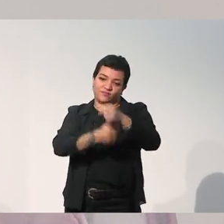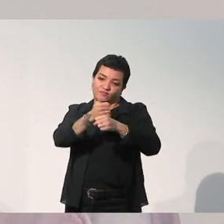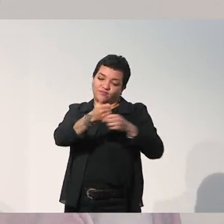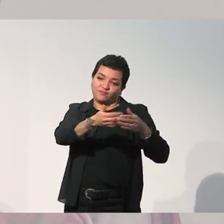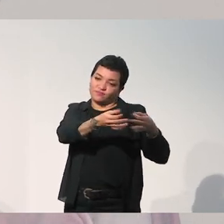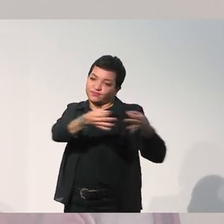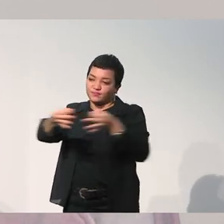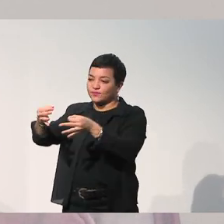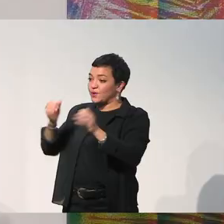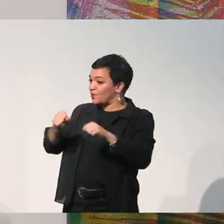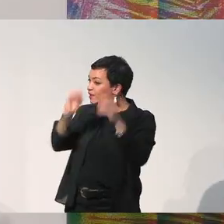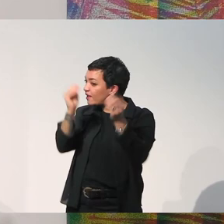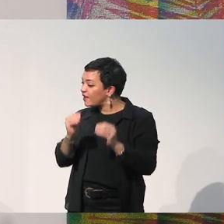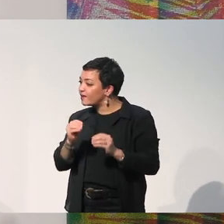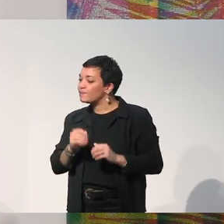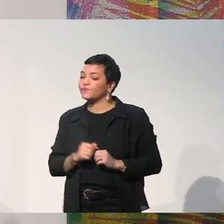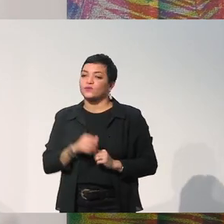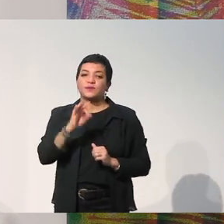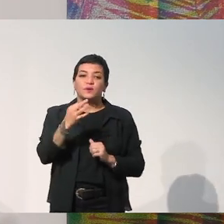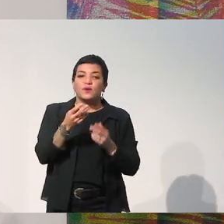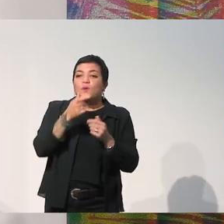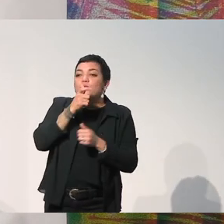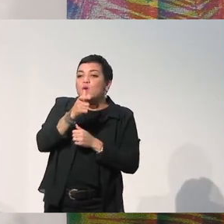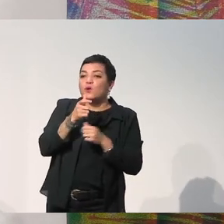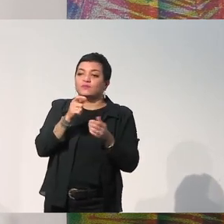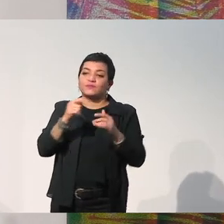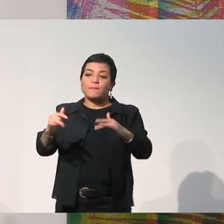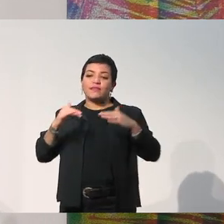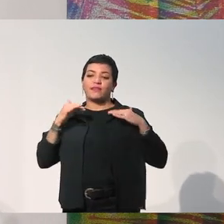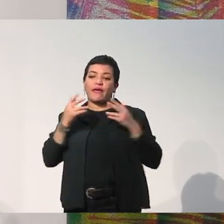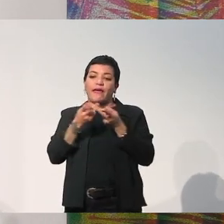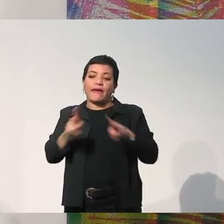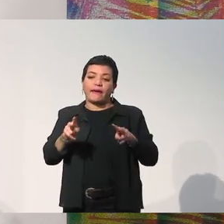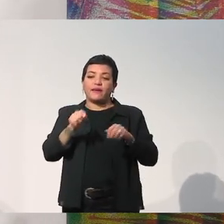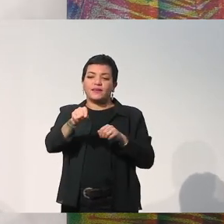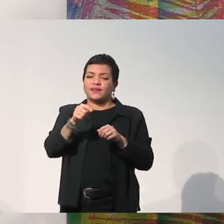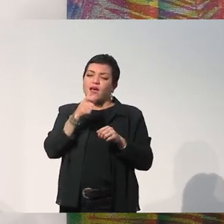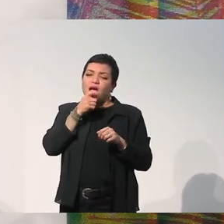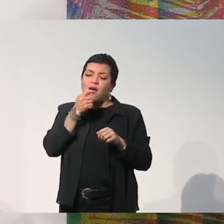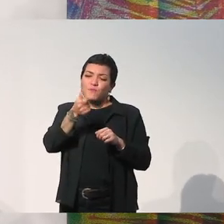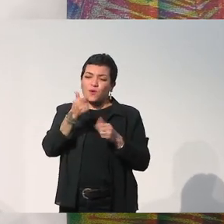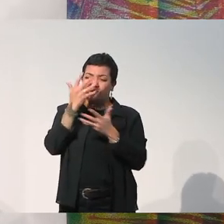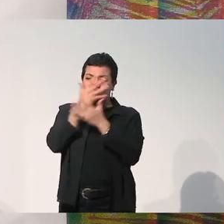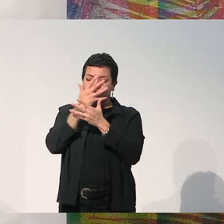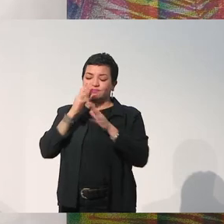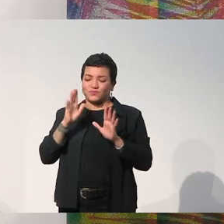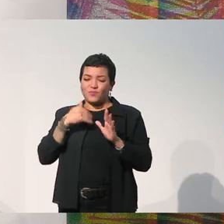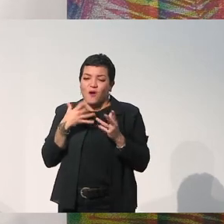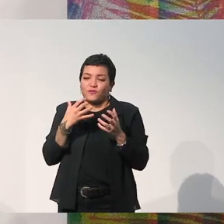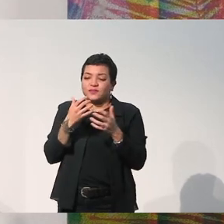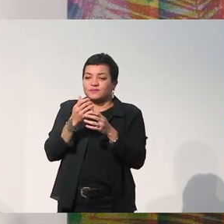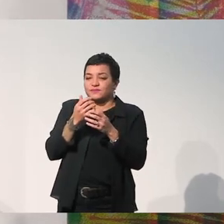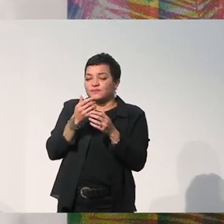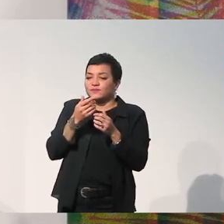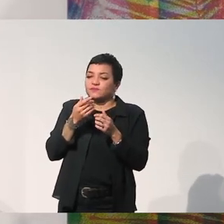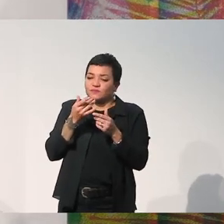fait, le mot station balnéaire est trompeur, en fait, et je crois que c'est sur cette confusion-là aussi que j'ai voulu